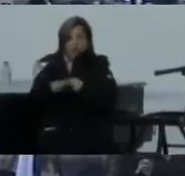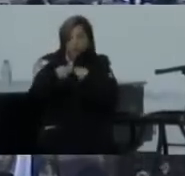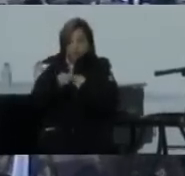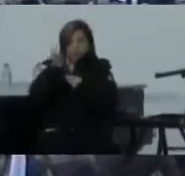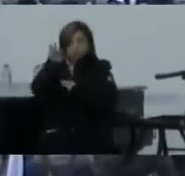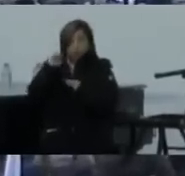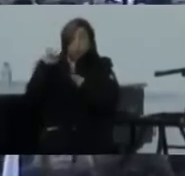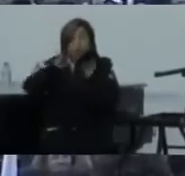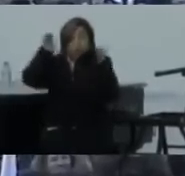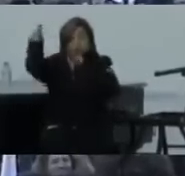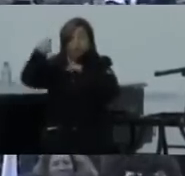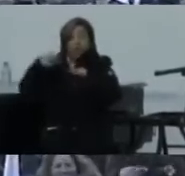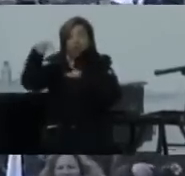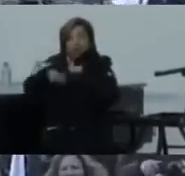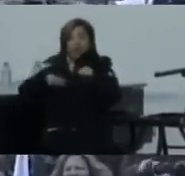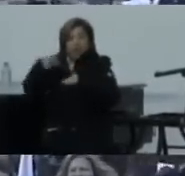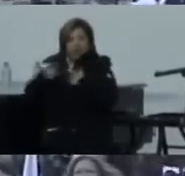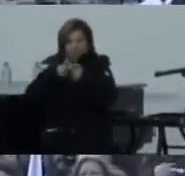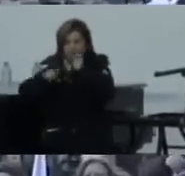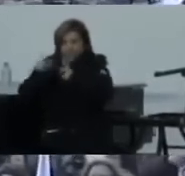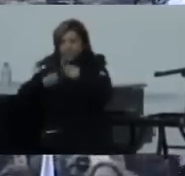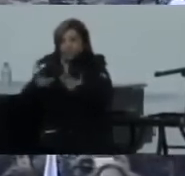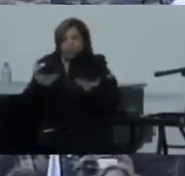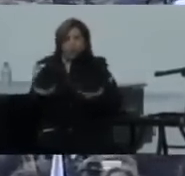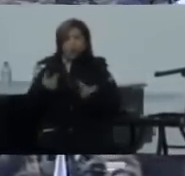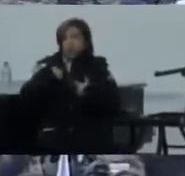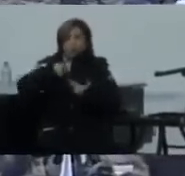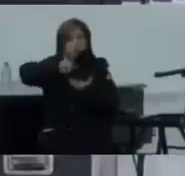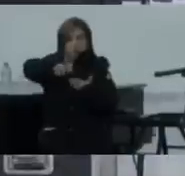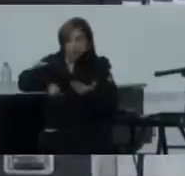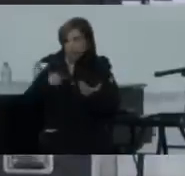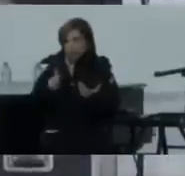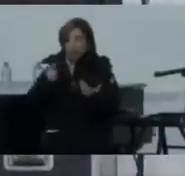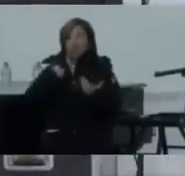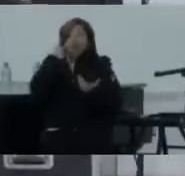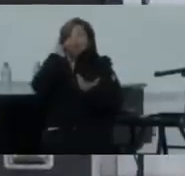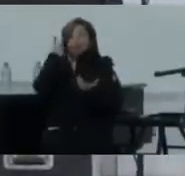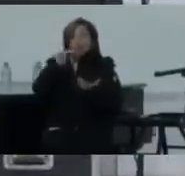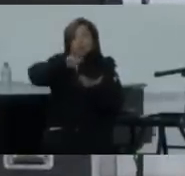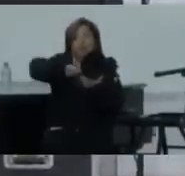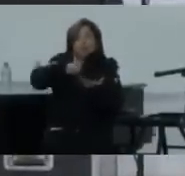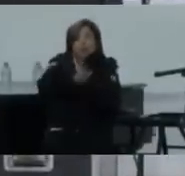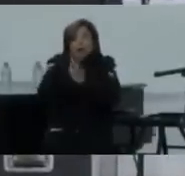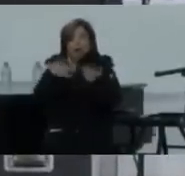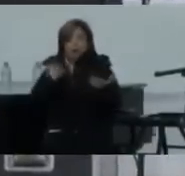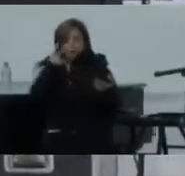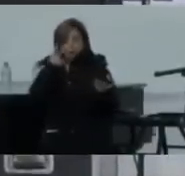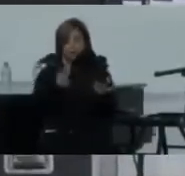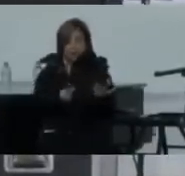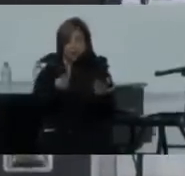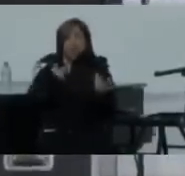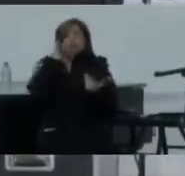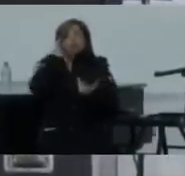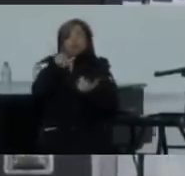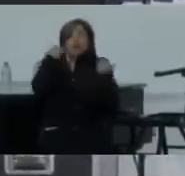all'anno? Io non ho firmato, io voglio rivedere tutti gli accordi, voglio proteggere la piccola e media impresa, voglio che i nostri